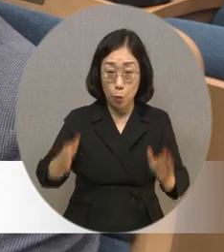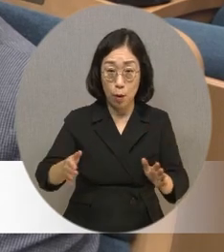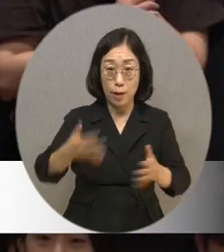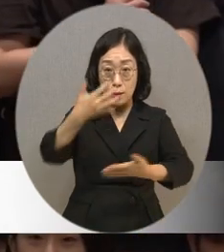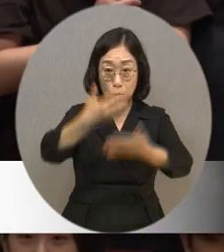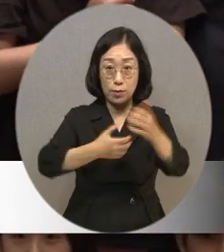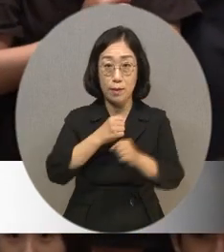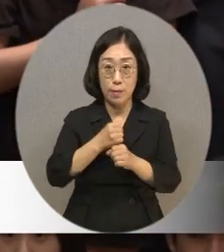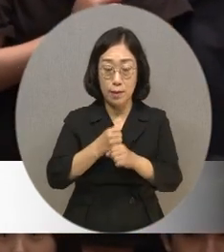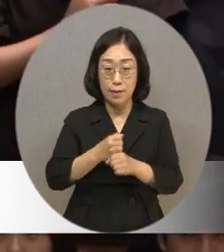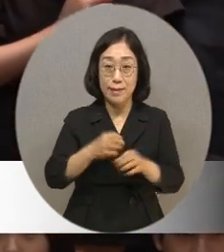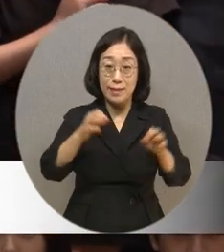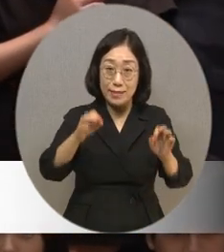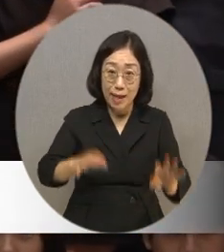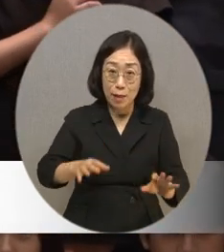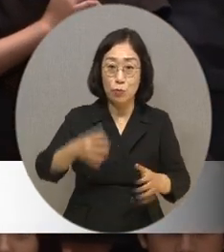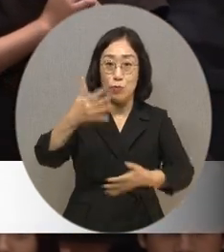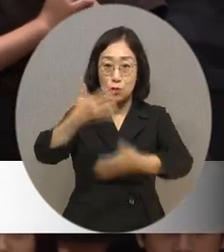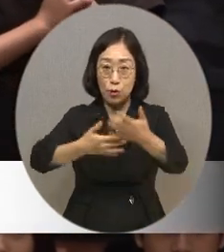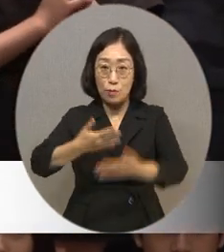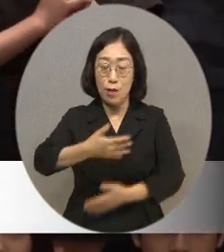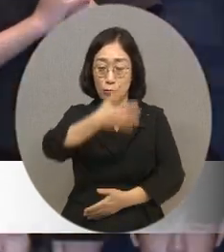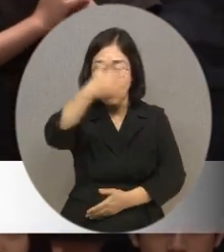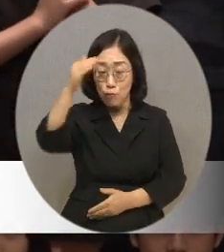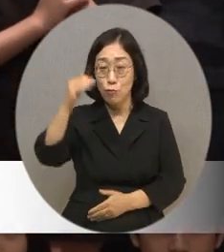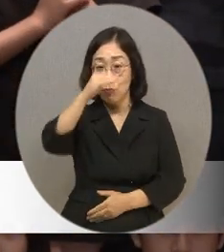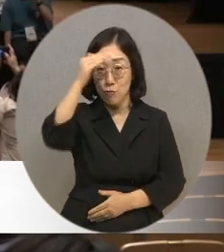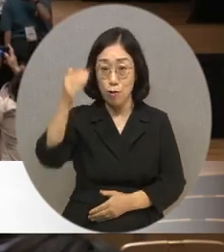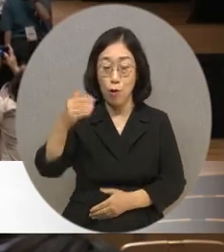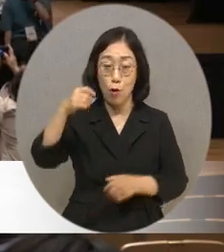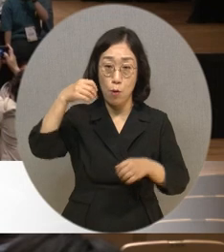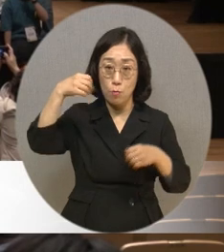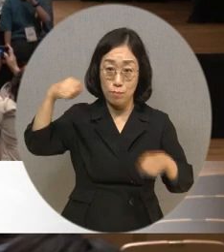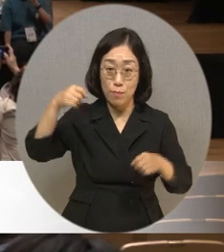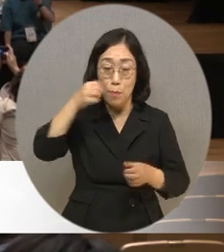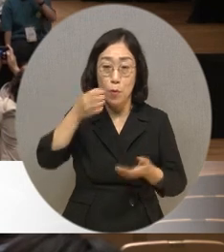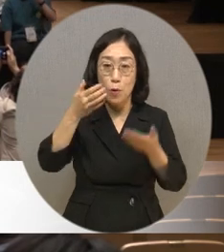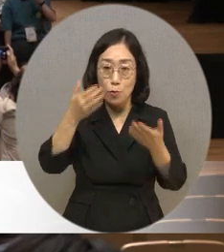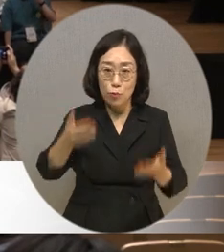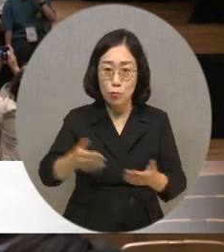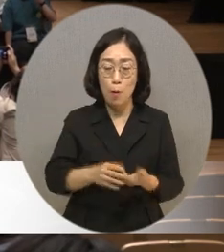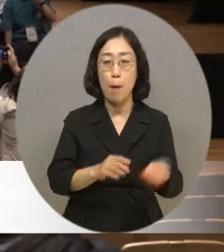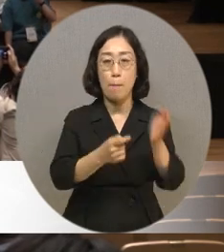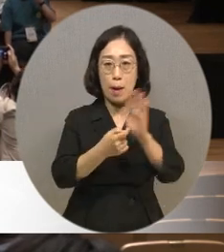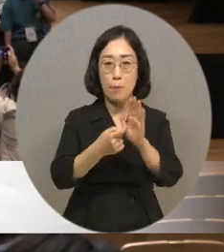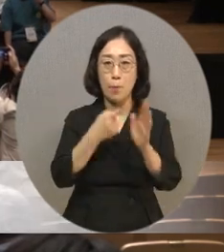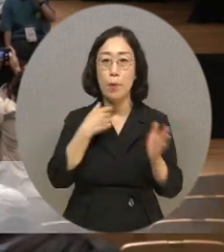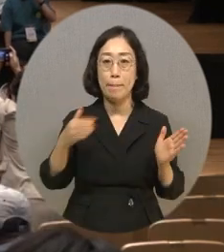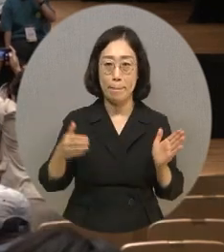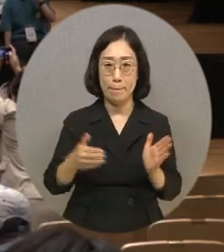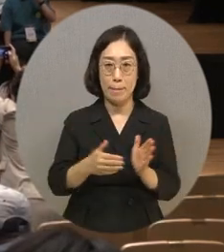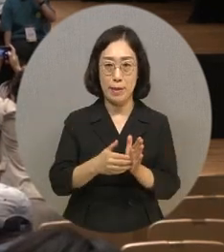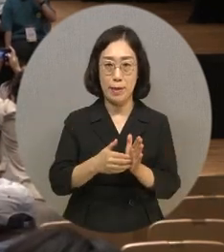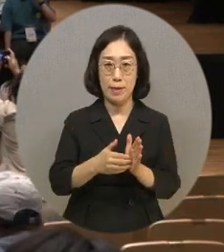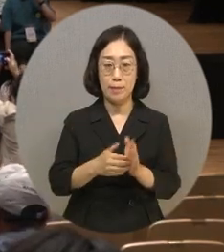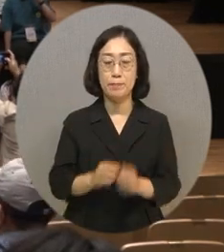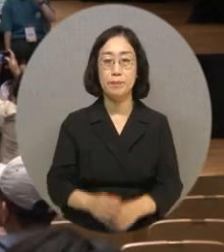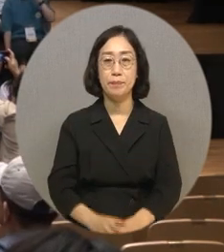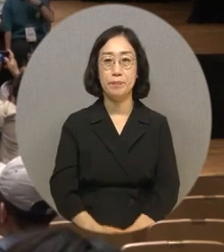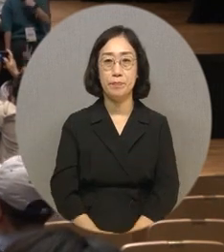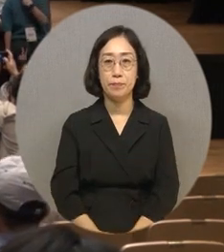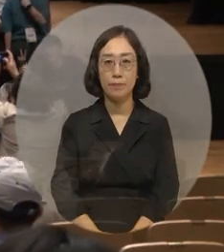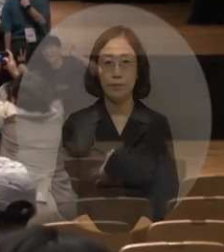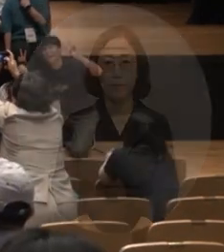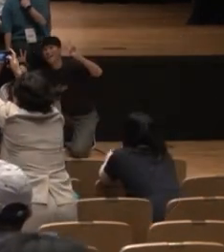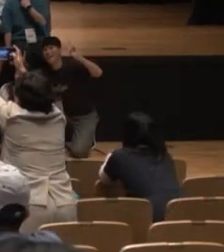작품 쇼품 콘텐츠 연극과 뮤지컬 무대를 보여주는 작품 발표도 가졌습니다 복지 T